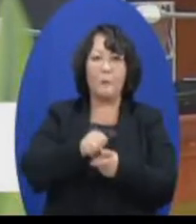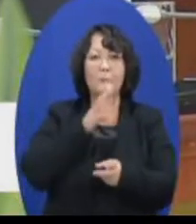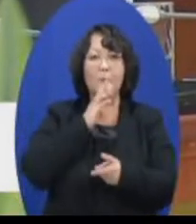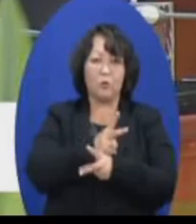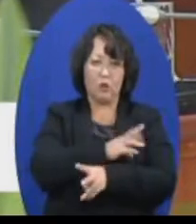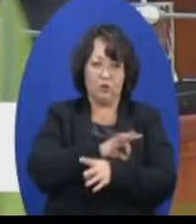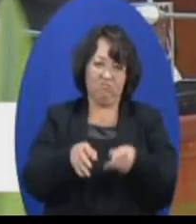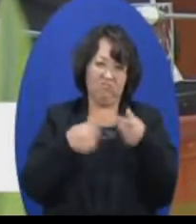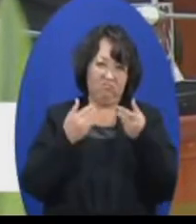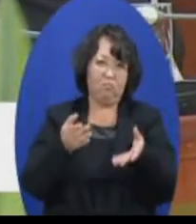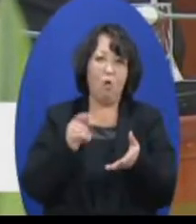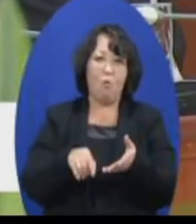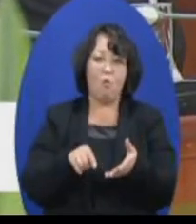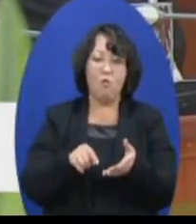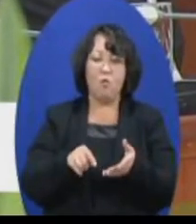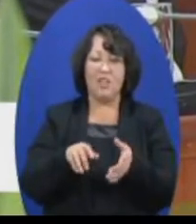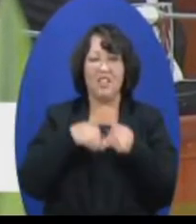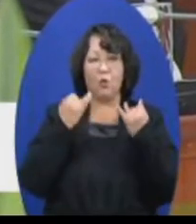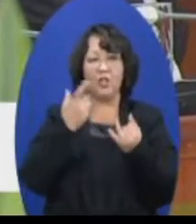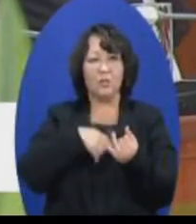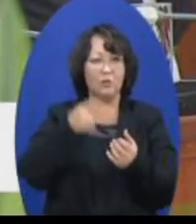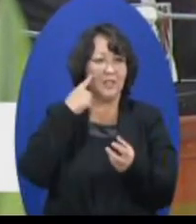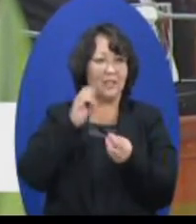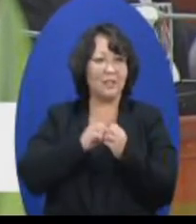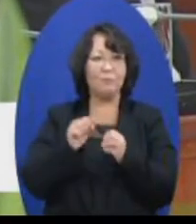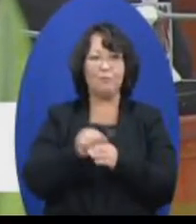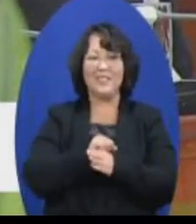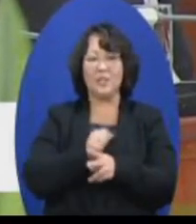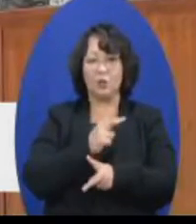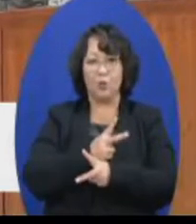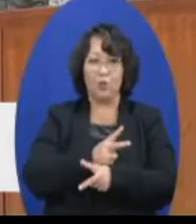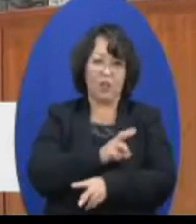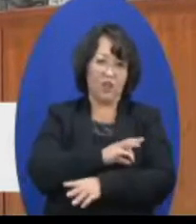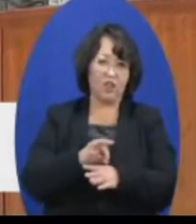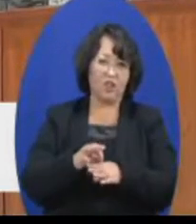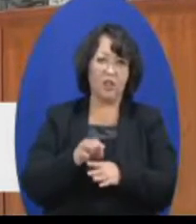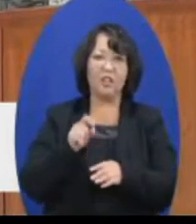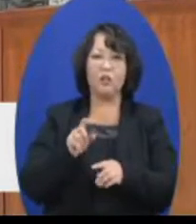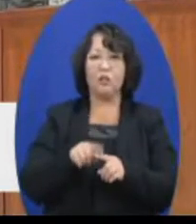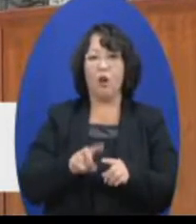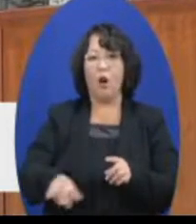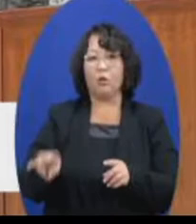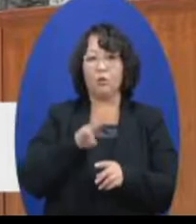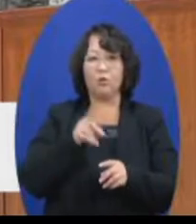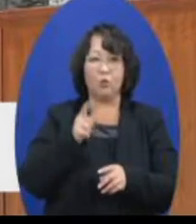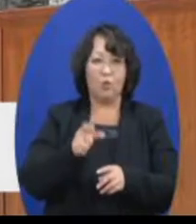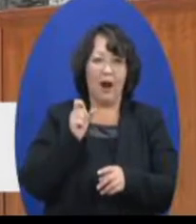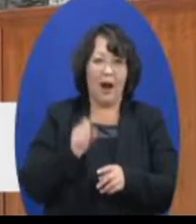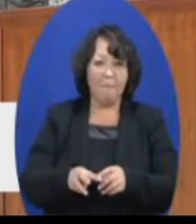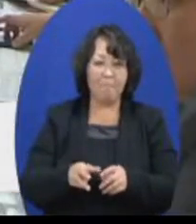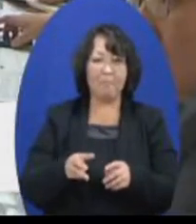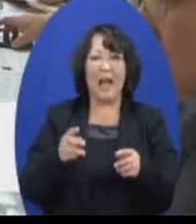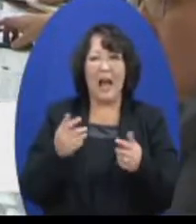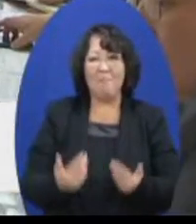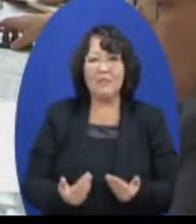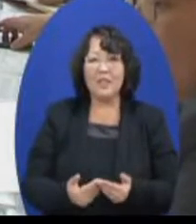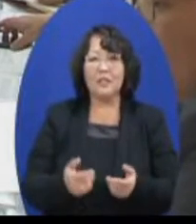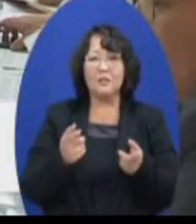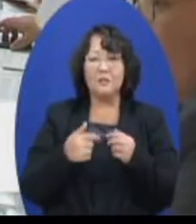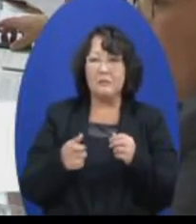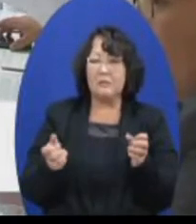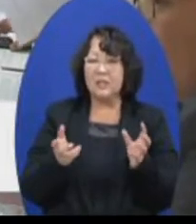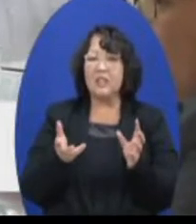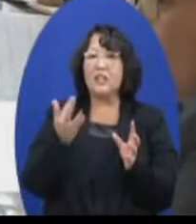байгаа. Улсын хурлын гишүүдийн санаачлан боловсруулсан хуулийн төслөөр бол тухайн орон нутгийн хүн амын нэгтрэлийн байдлыг